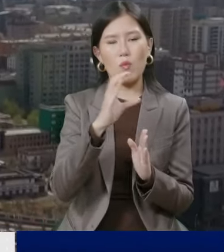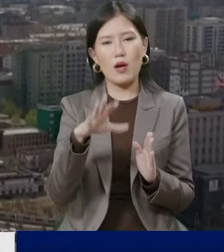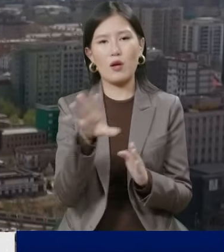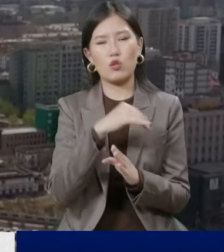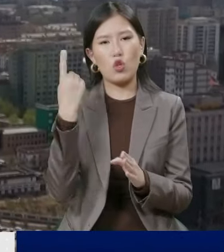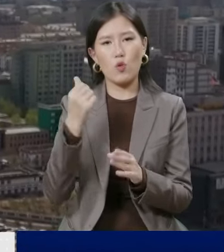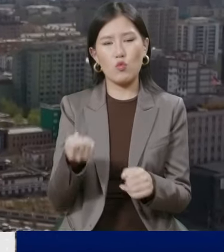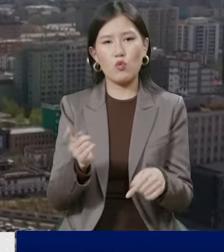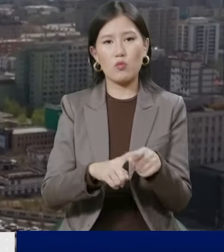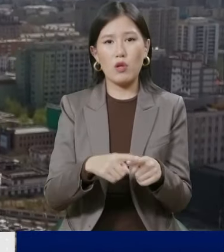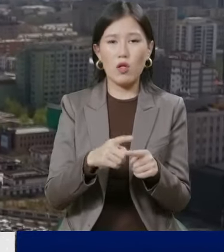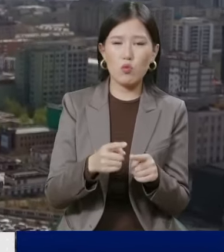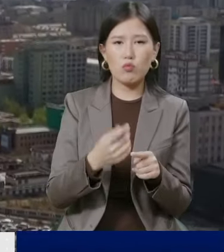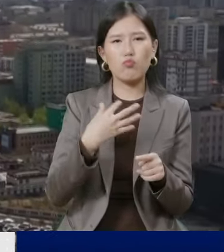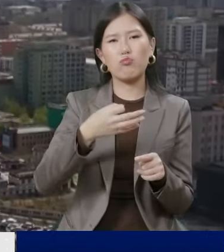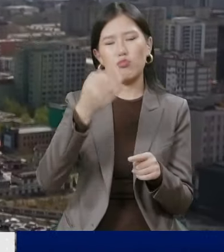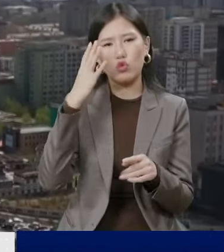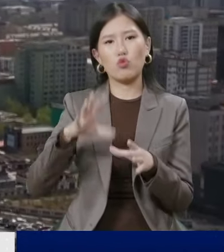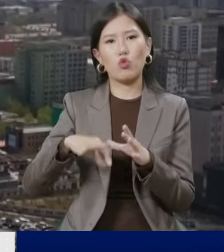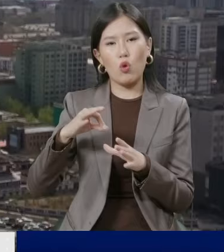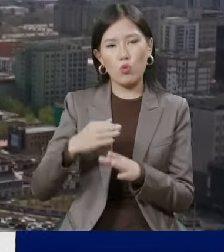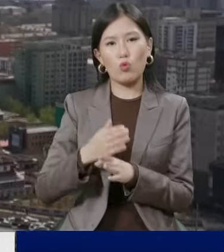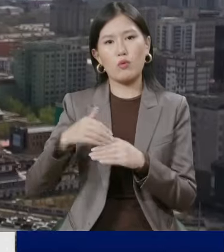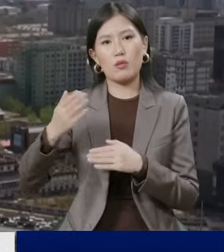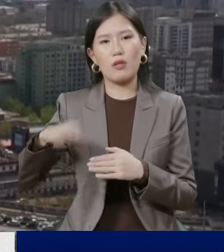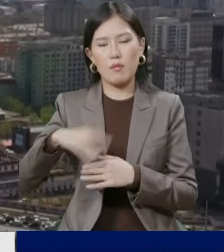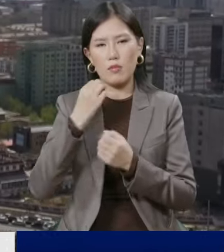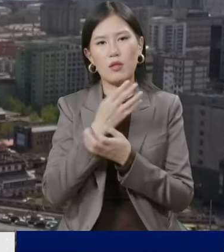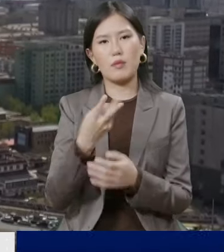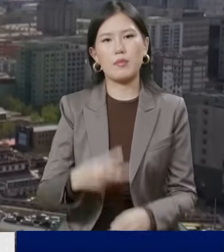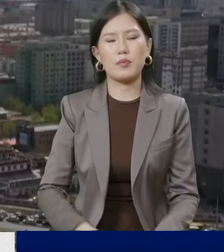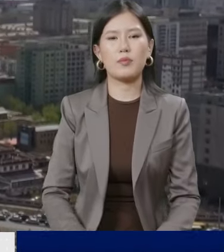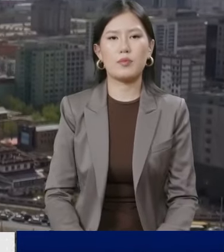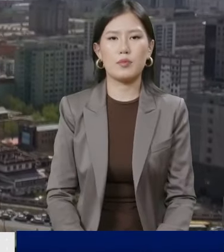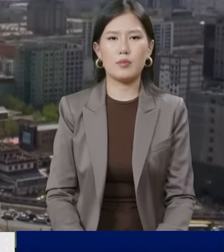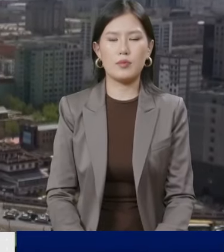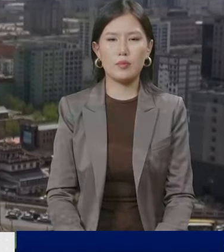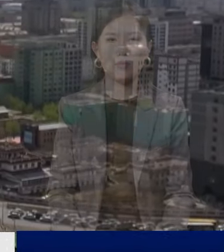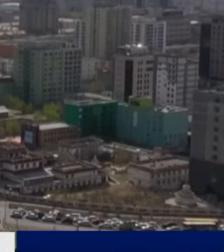төгрөг төлөхийг ирэх хэрэгчд сонгуулийн дараа танилцуулах бололтой.